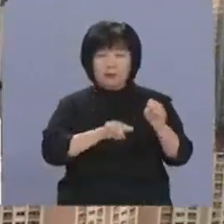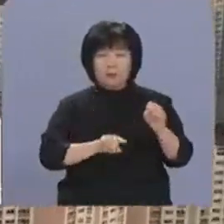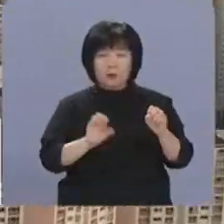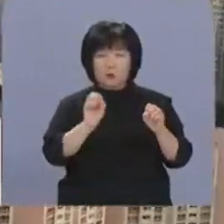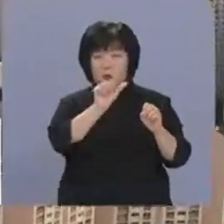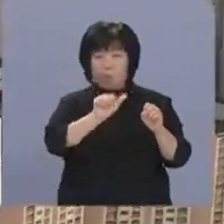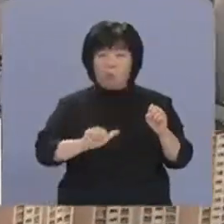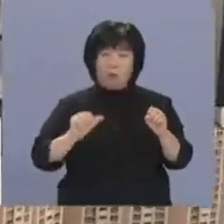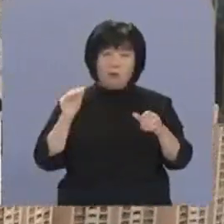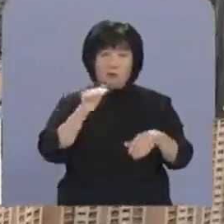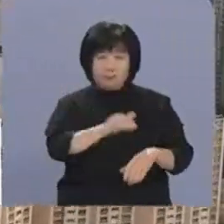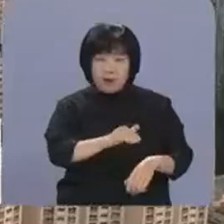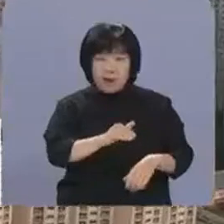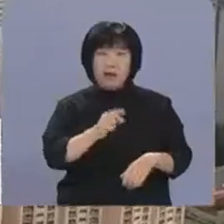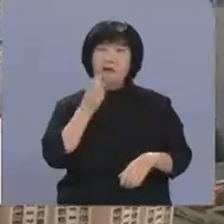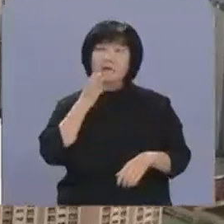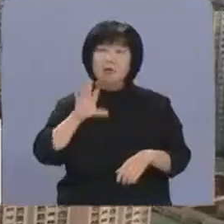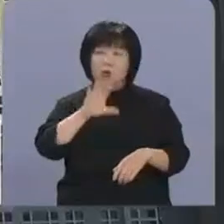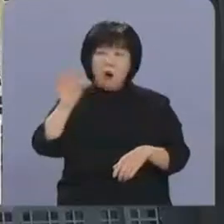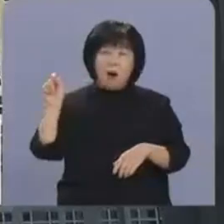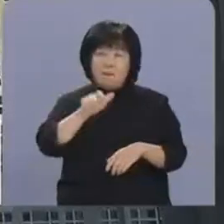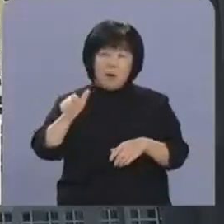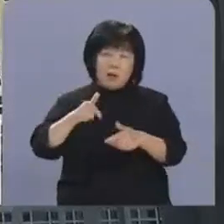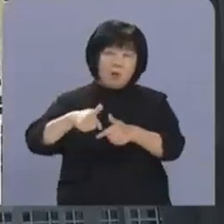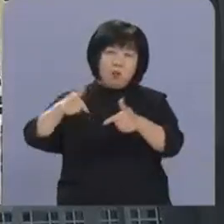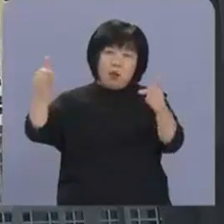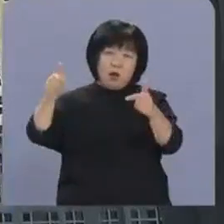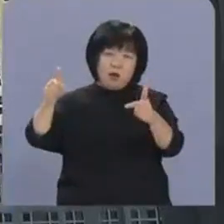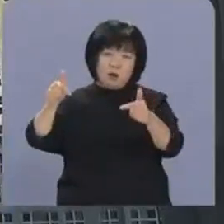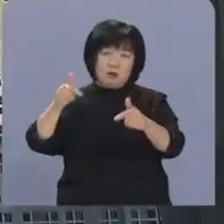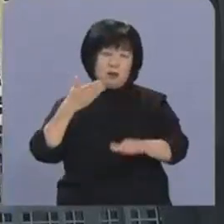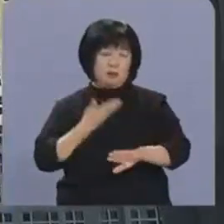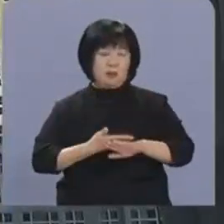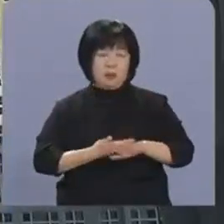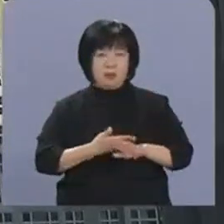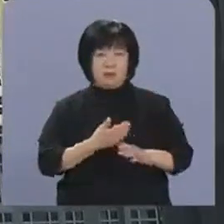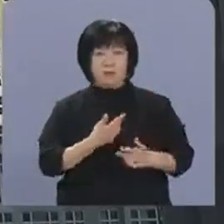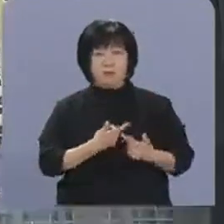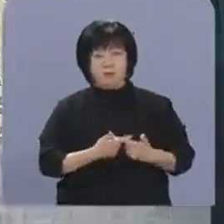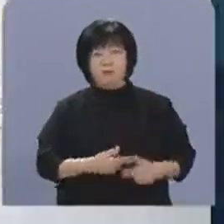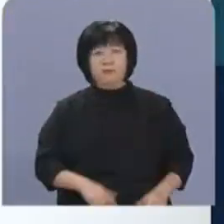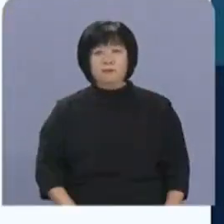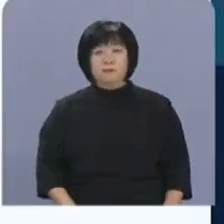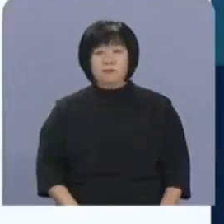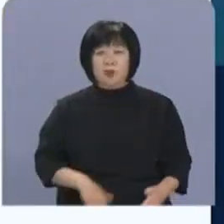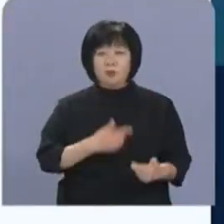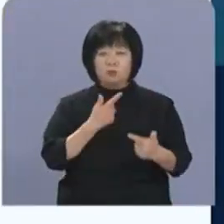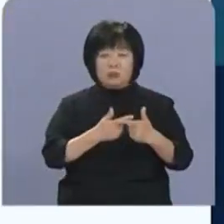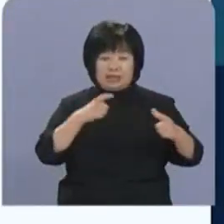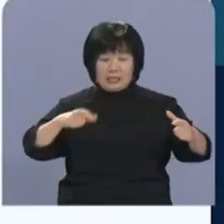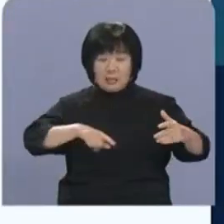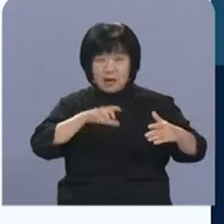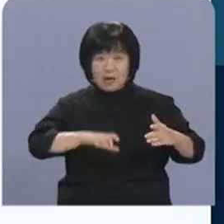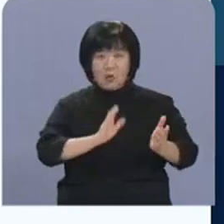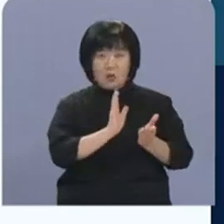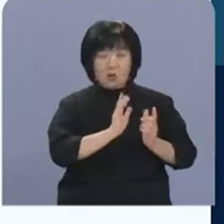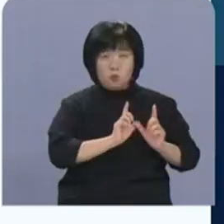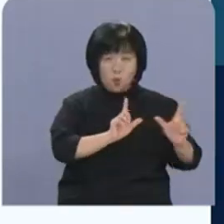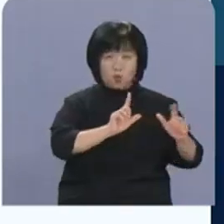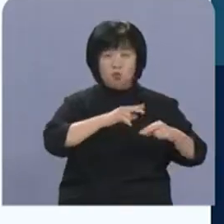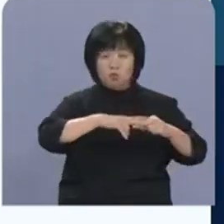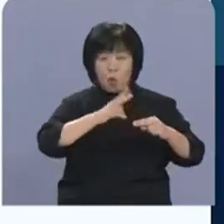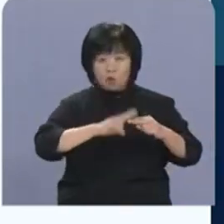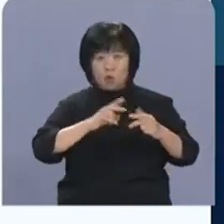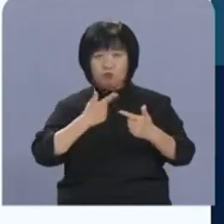떨어져 서울 수도권에 가파른 회복세와는 다른 흐름을 보이고 있습니다 특히 부산 안에서도 동구와 영도구